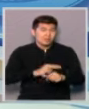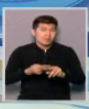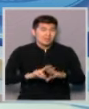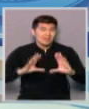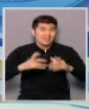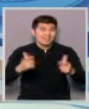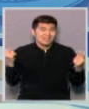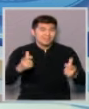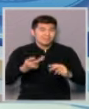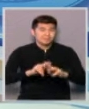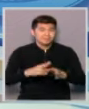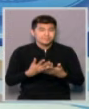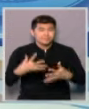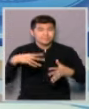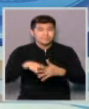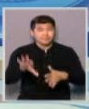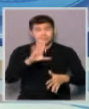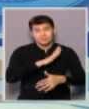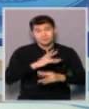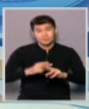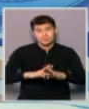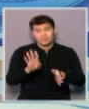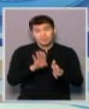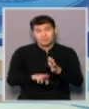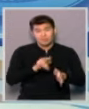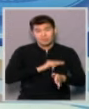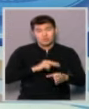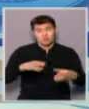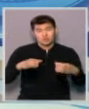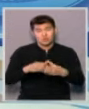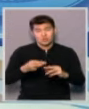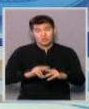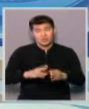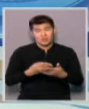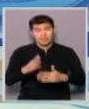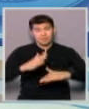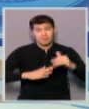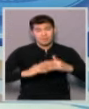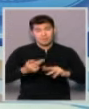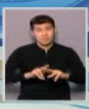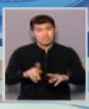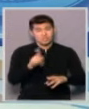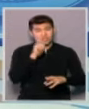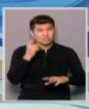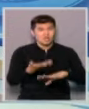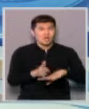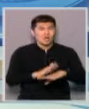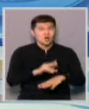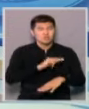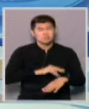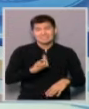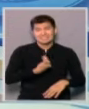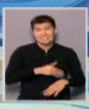әлемдік пандемия да жығылған үстіне жұдырық болып тұр. Ал жұмыспен қамту және үйлестіру мекемесінің мамандары жастар ауыр жұмысқа